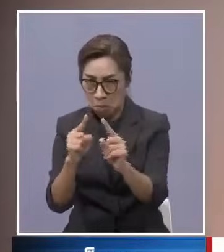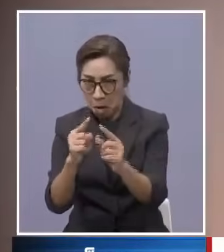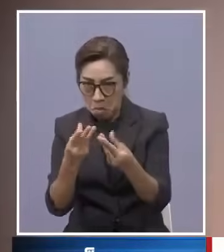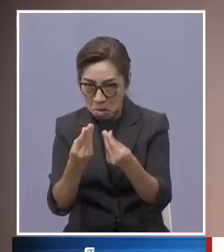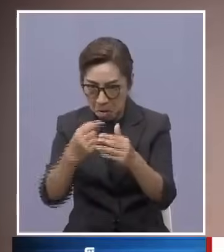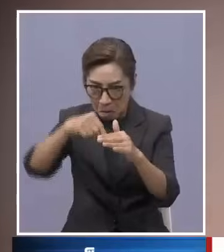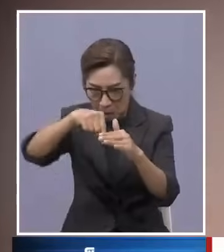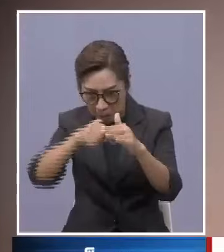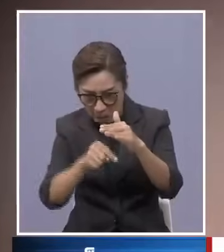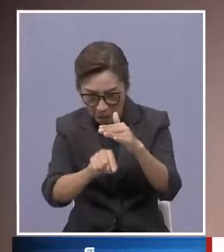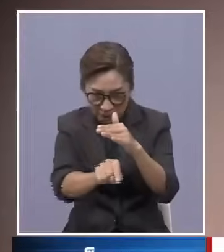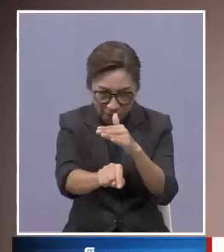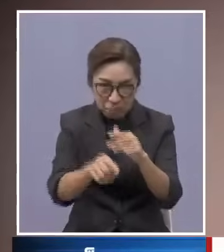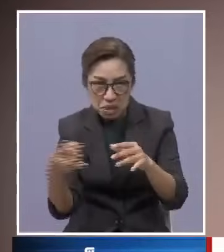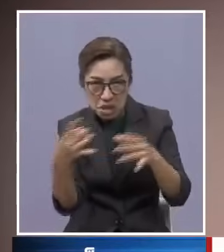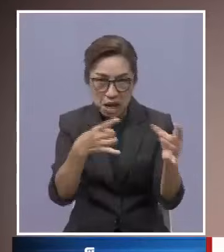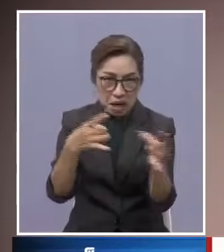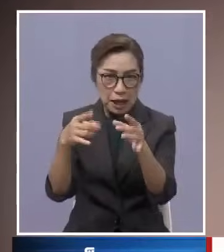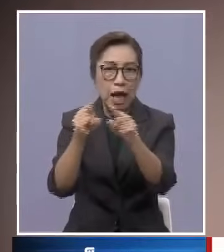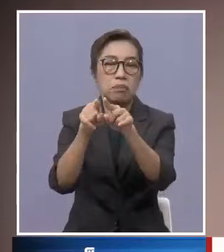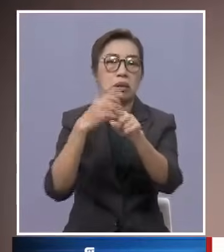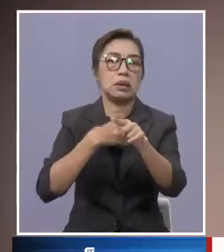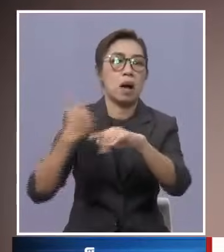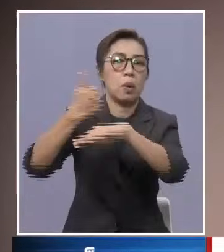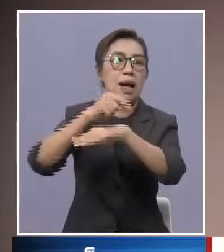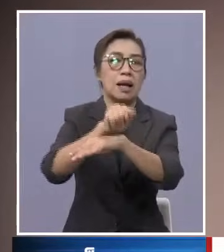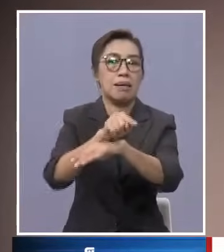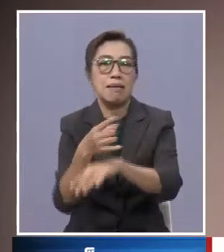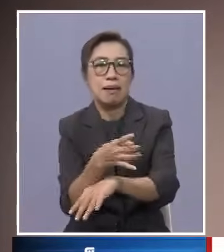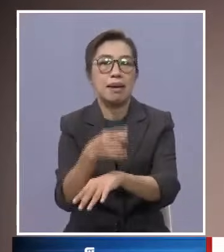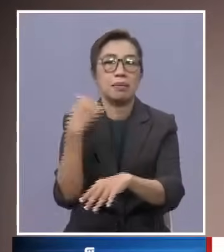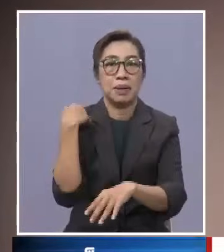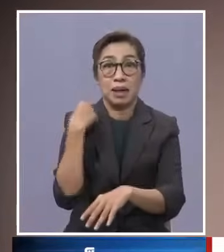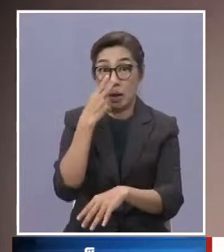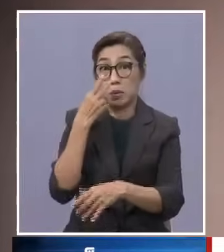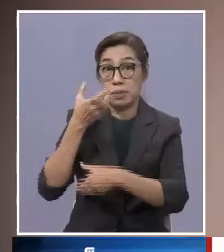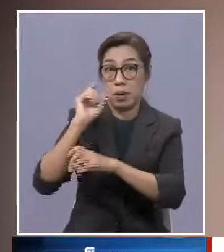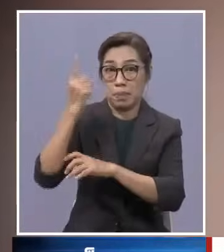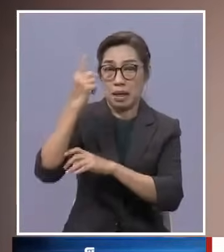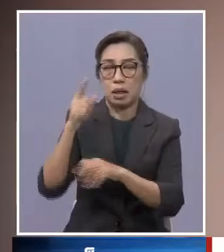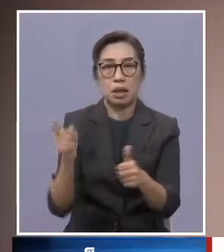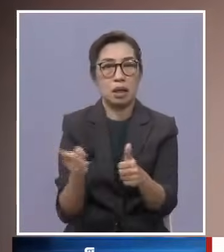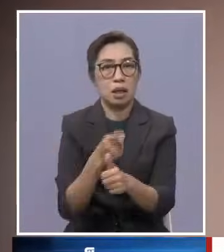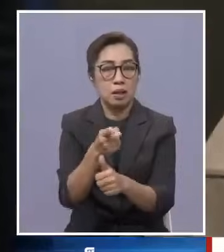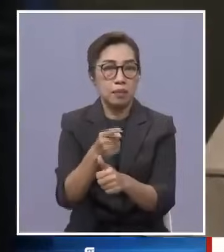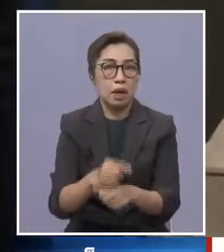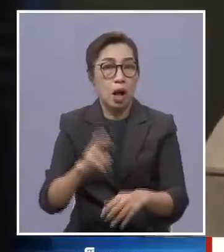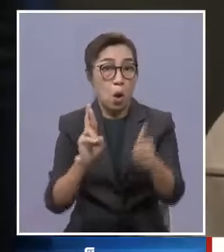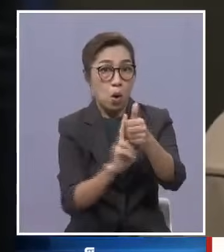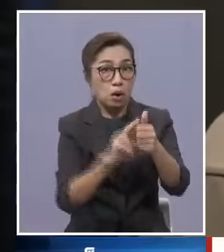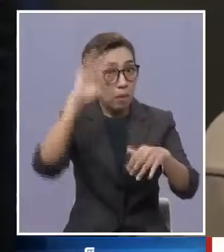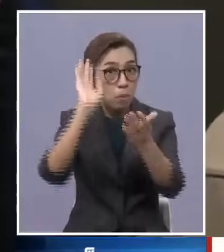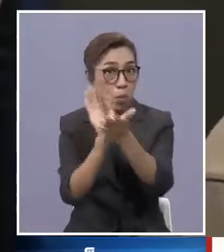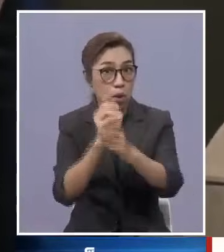อนซ่อนเงื่อนแฝงไปด้วยเกมชิงอำนาจในสตช.ครับ ไล่เรียงกันให้ดูอีกครั้งหนึ่งนะครับสำหรับลำดับอาวุโสของรองผบ.ต